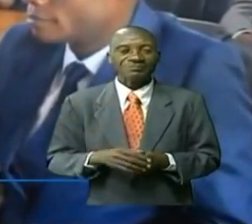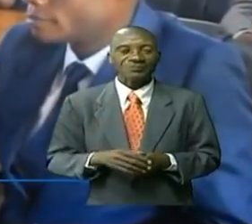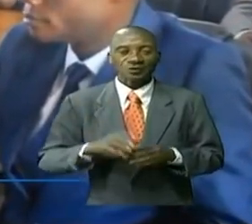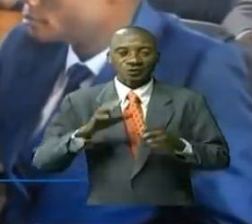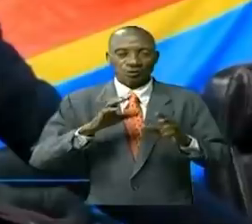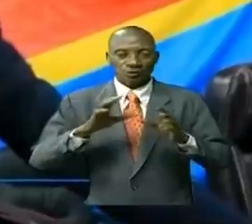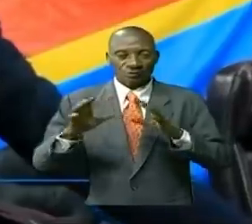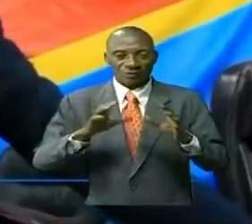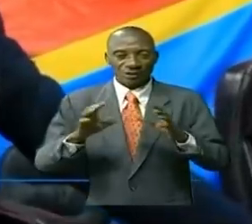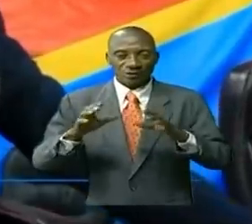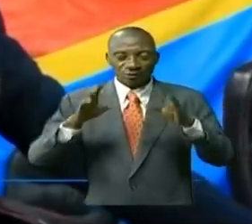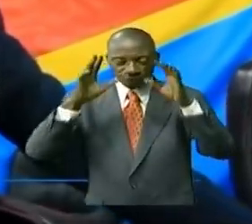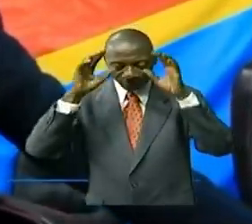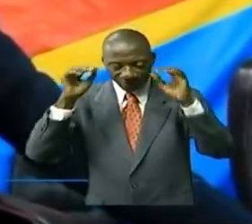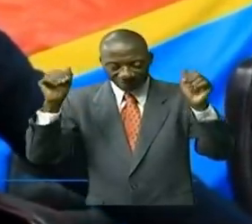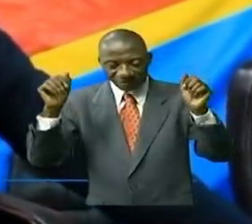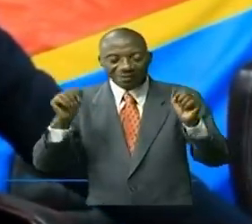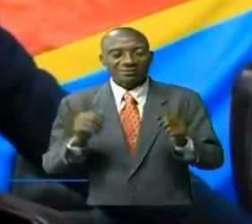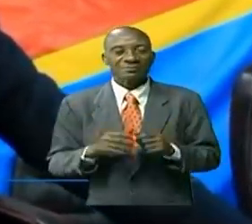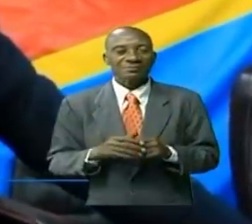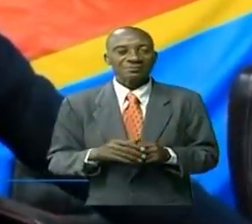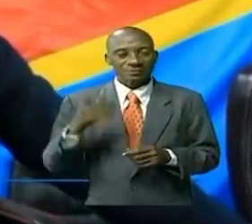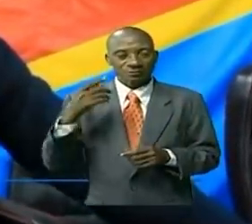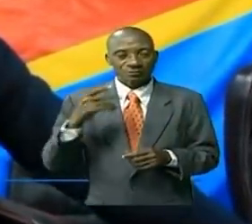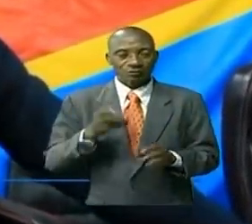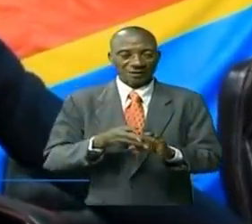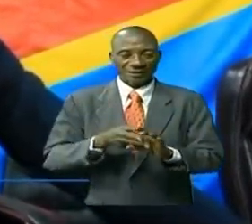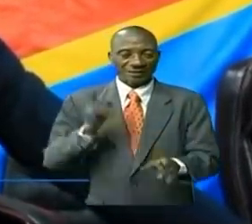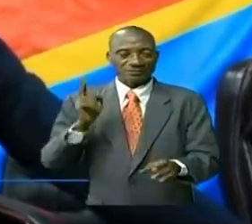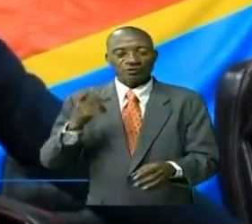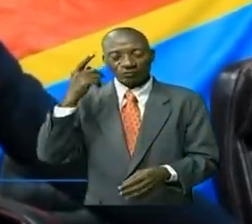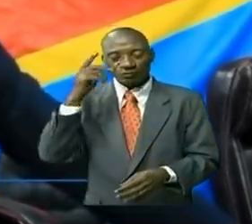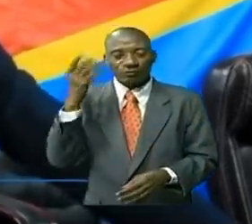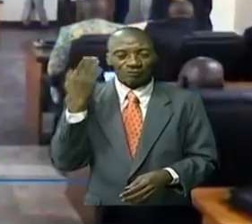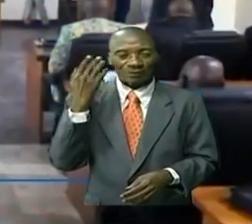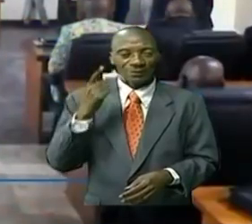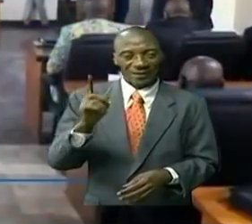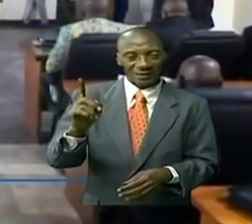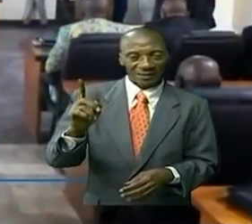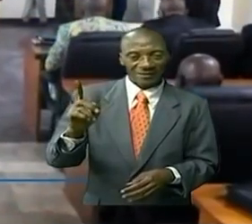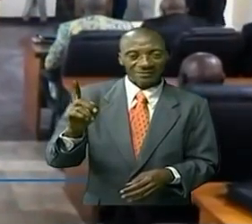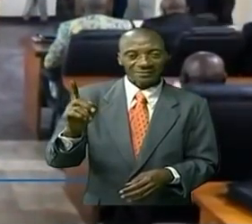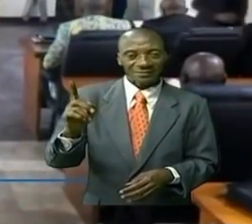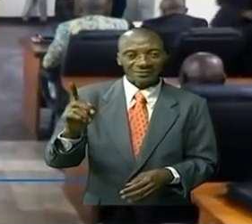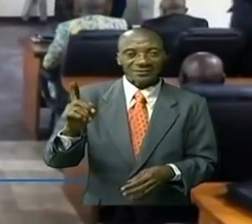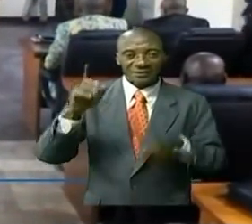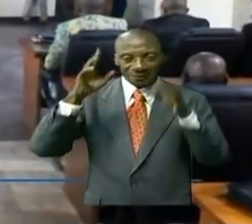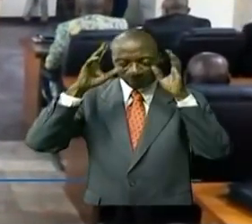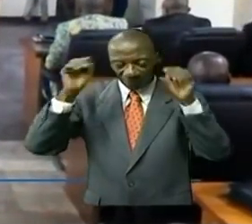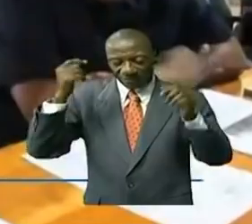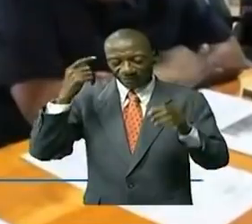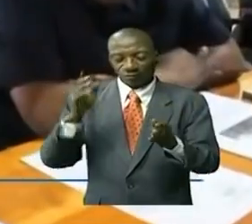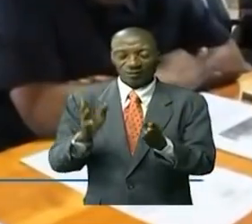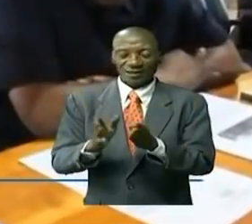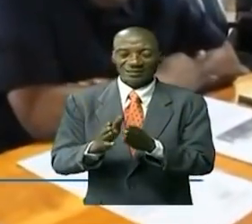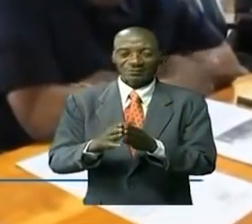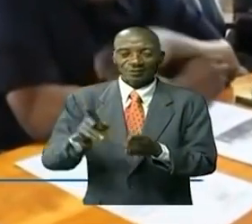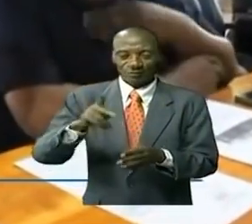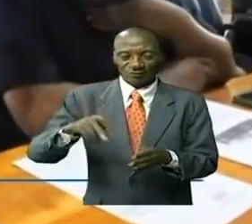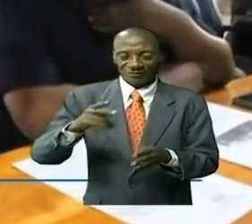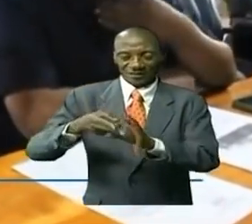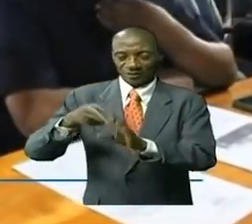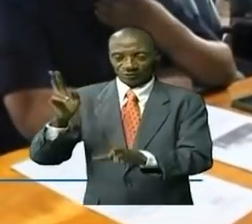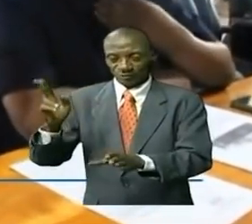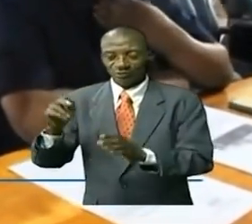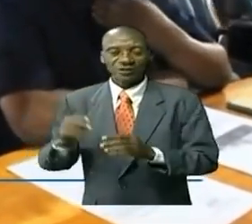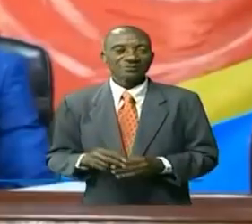président, communication faisant mention de la démission de l'honorable Yumba Kalenga Mushimbi Isabelle au poste du président de l'Assemblée provinciale. Prenant acte de